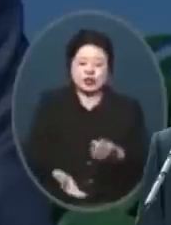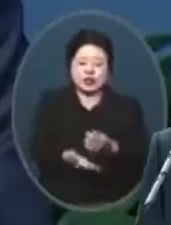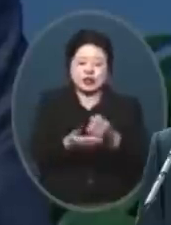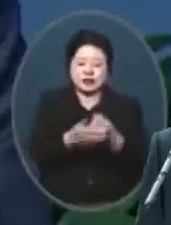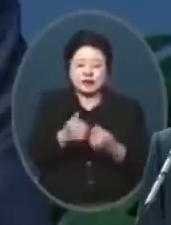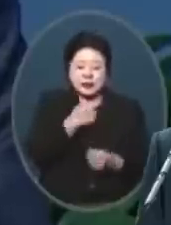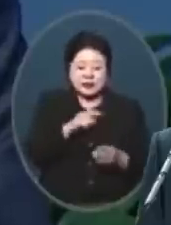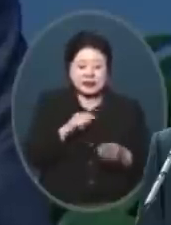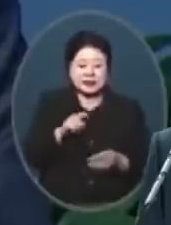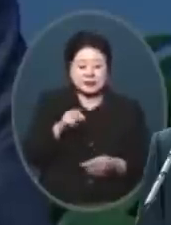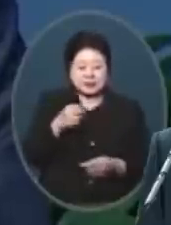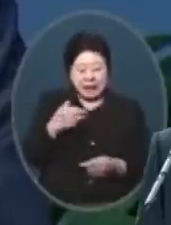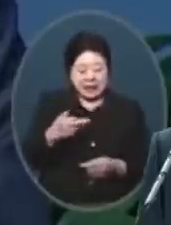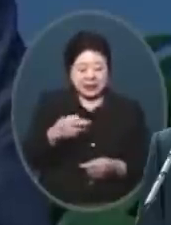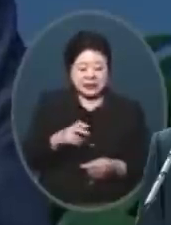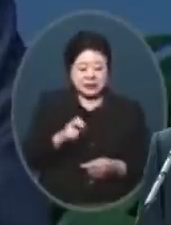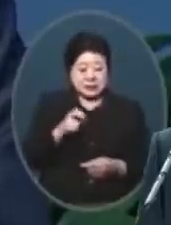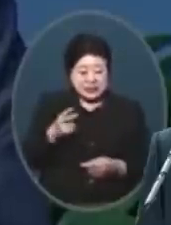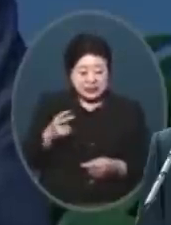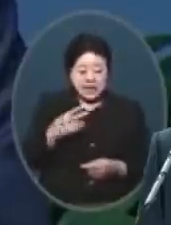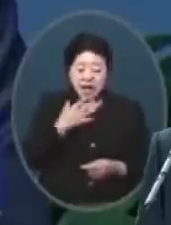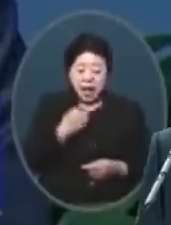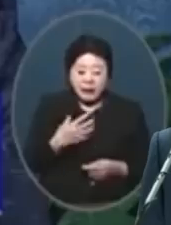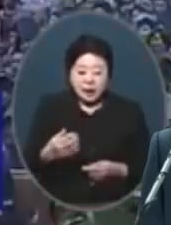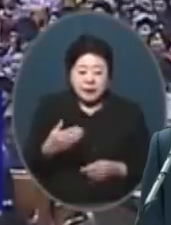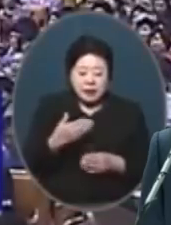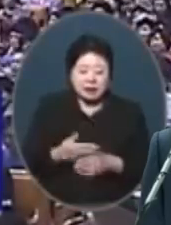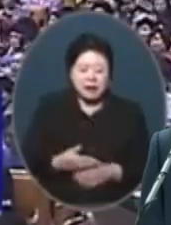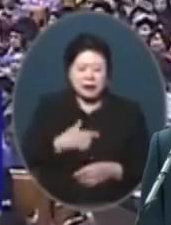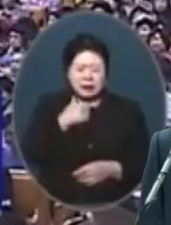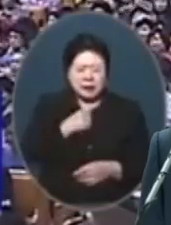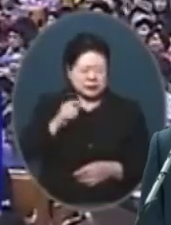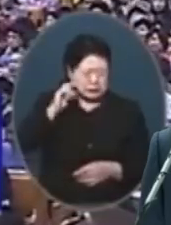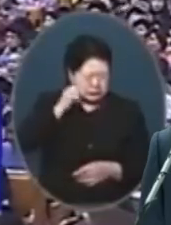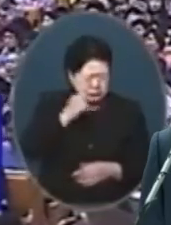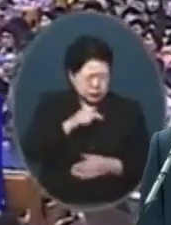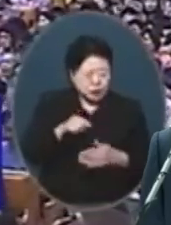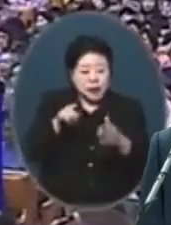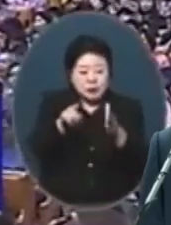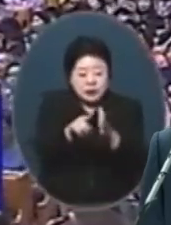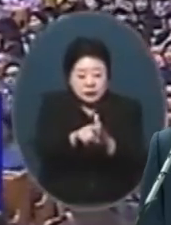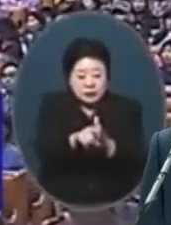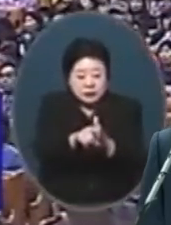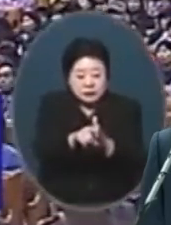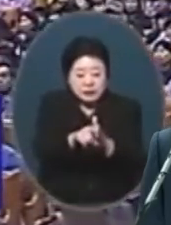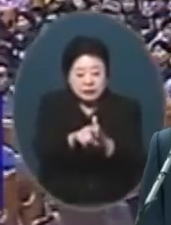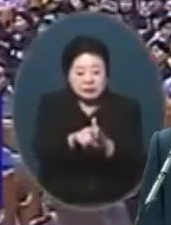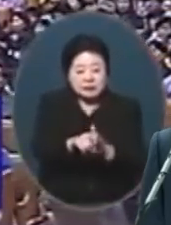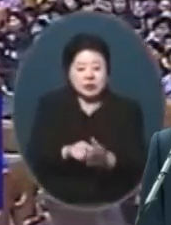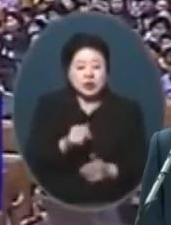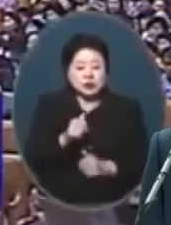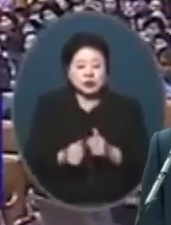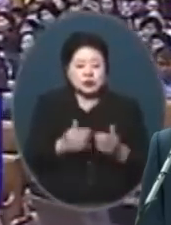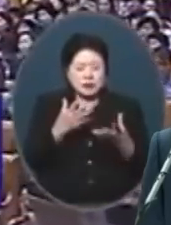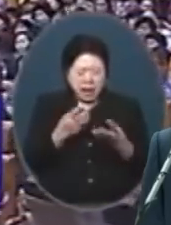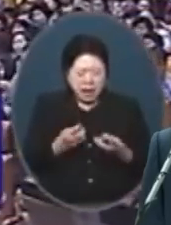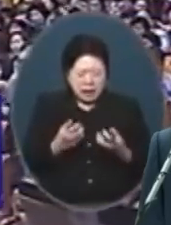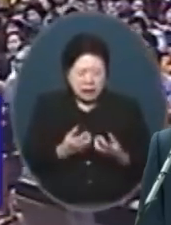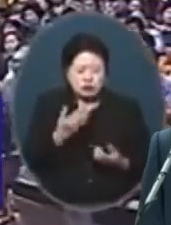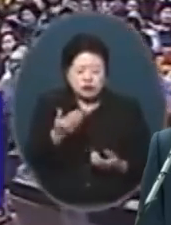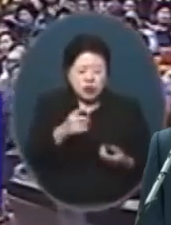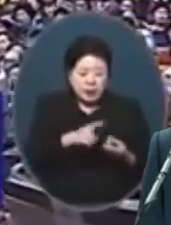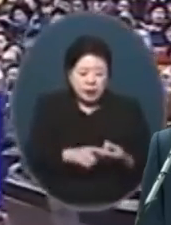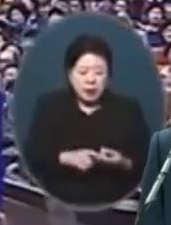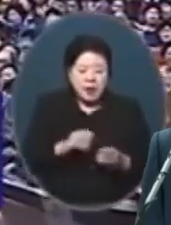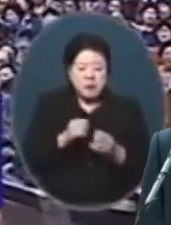로마서 4장 18절로 22절에 보면 아브라함이 바랄 수 없는 중에 바라고 믿었으며 이는 내 후손이 이같으리라 하신 말씀대로